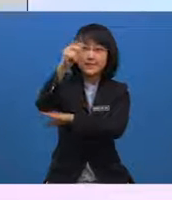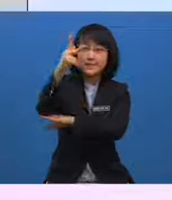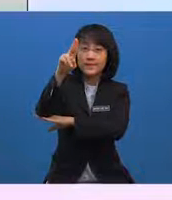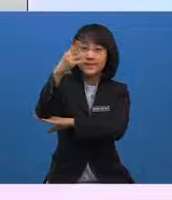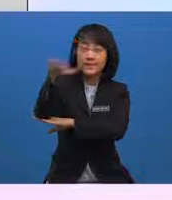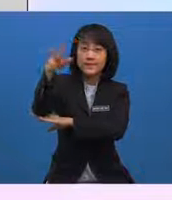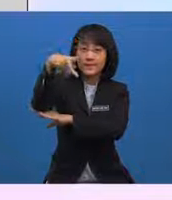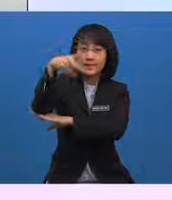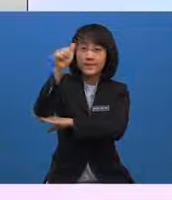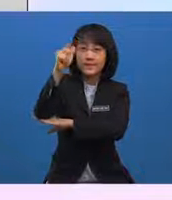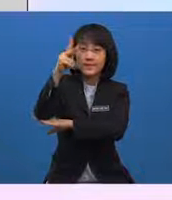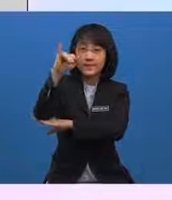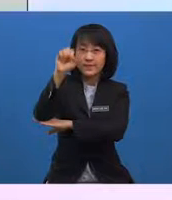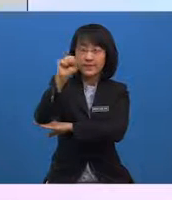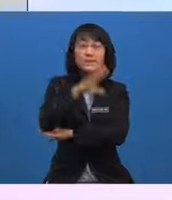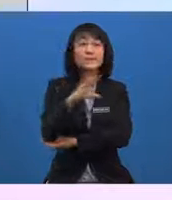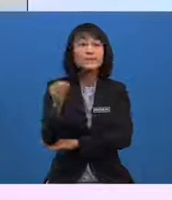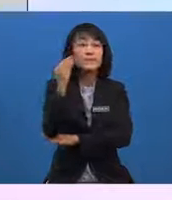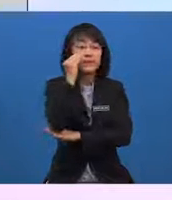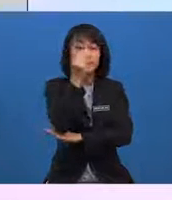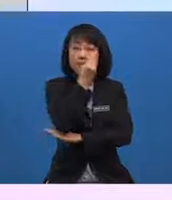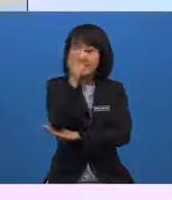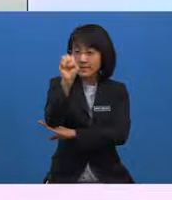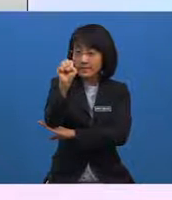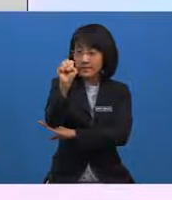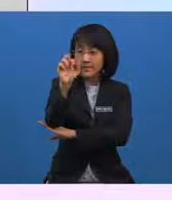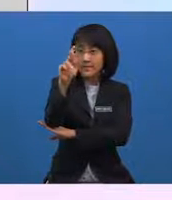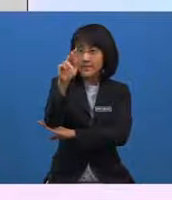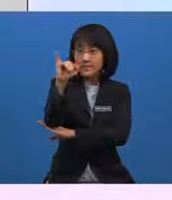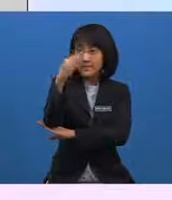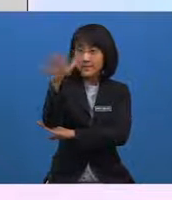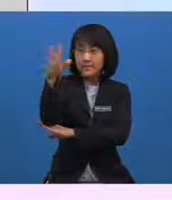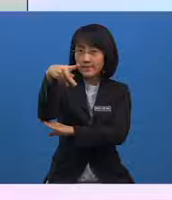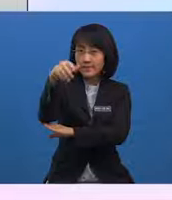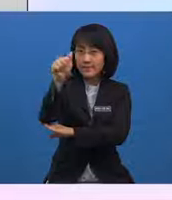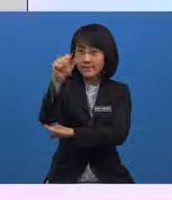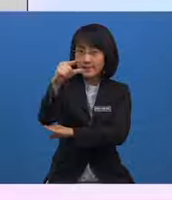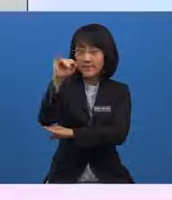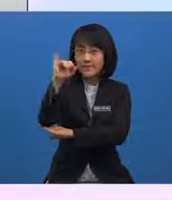pagi. Boleh murid-murid kelaskan dalam masa 10 saat?